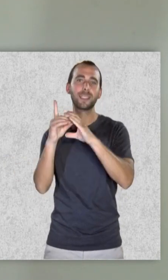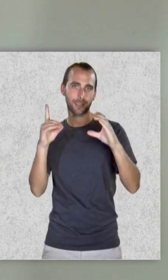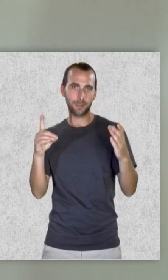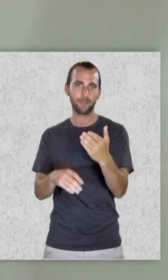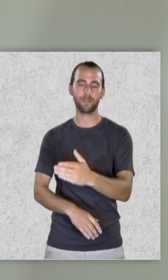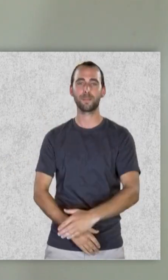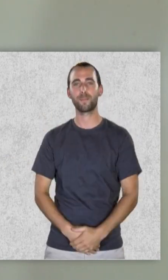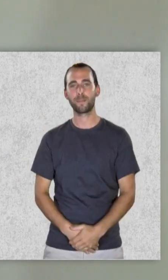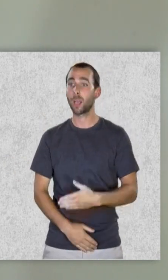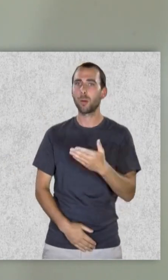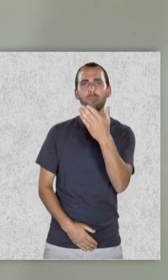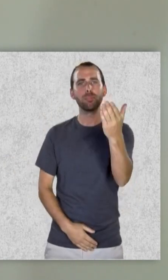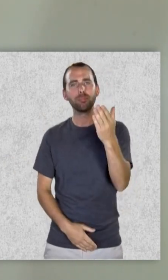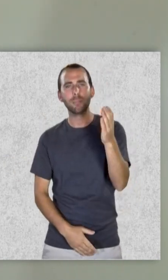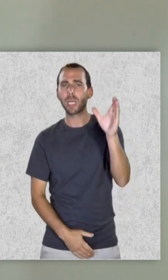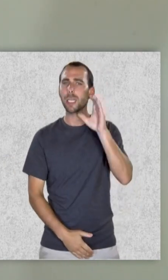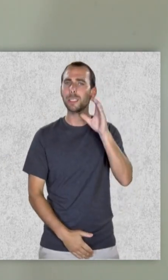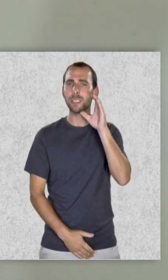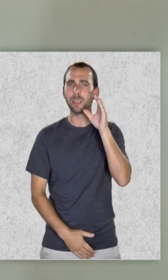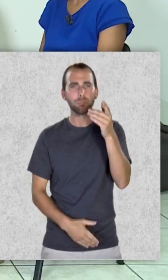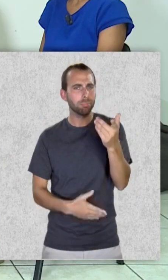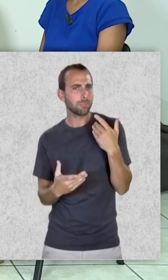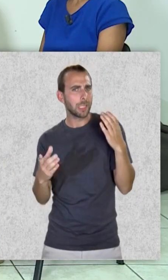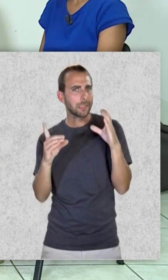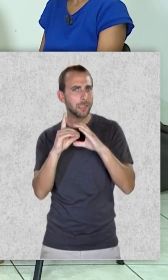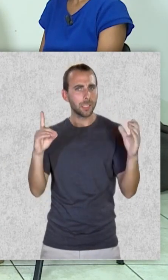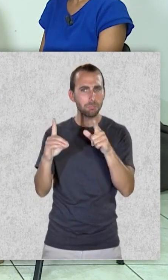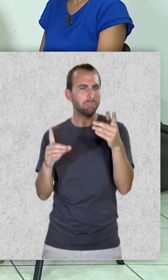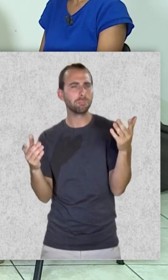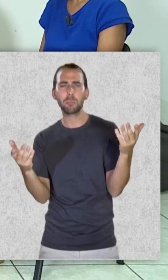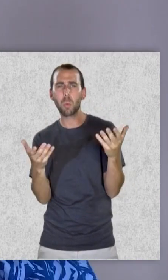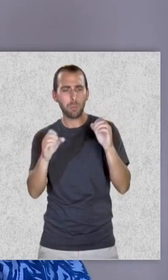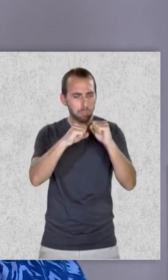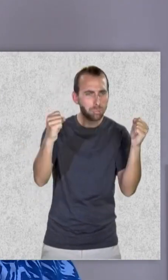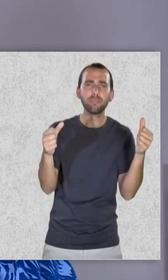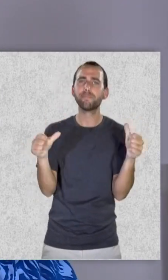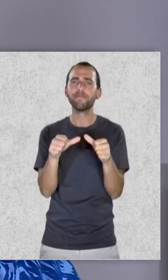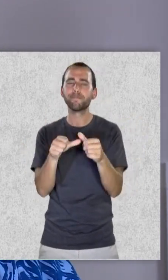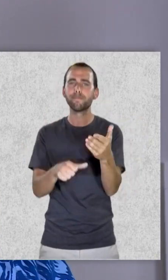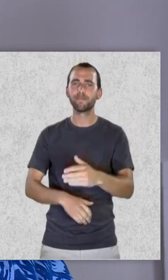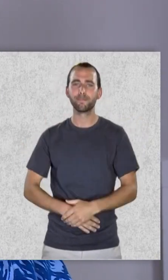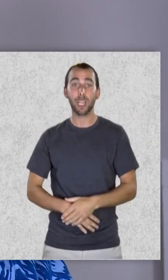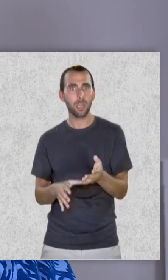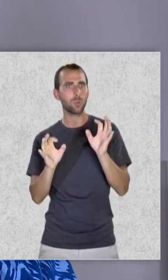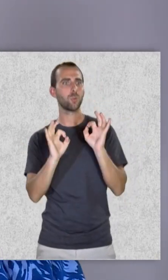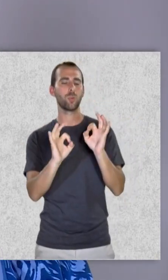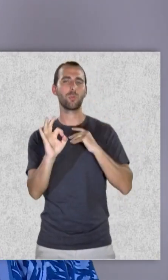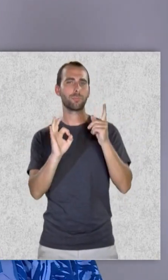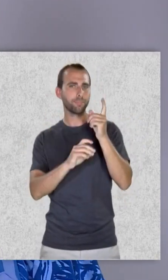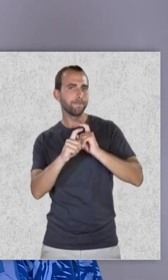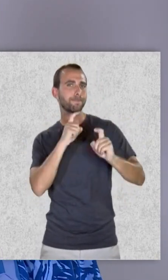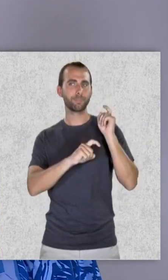Cathy Gopoya, justement, le CCD, c'est quoi? Que fait votre association? Alors, je voudrais juste rebondir sur ce qu'elle a